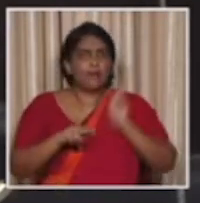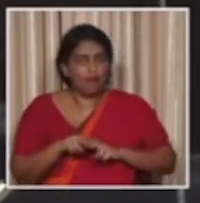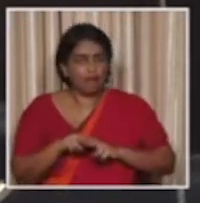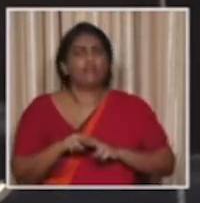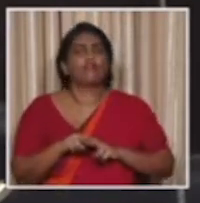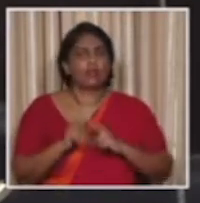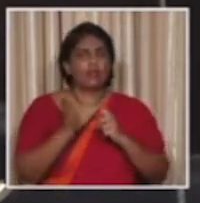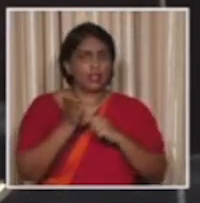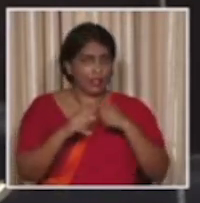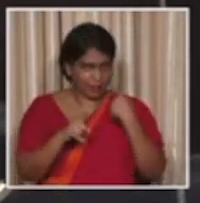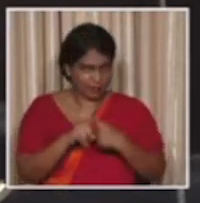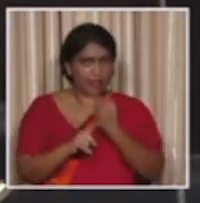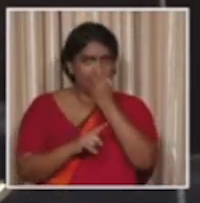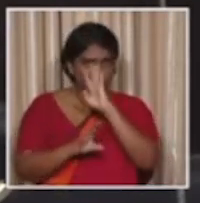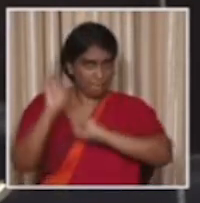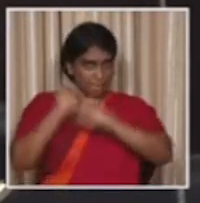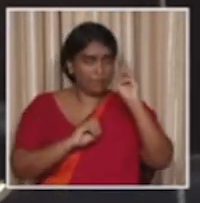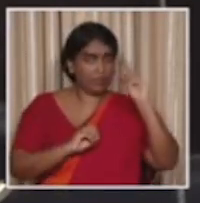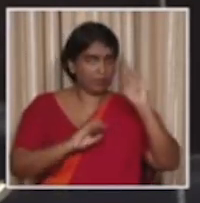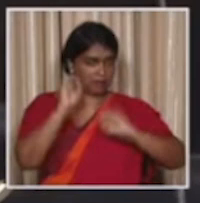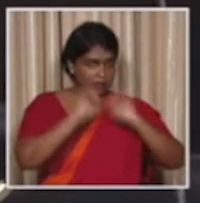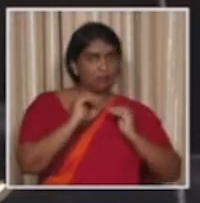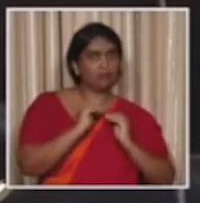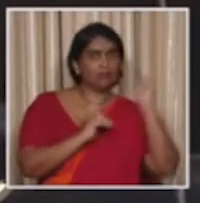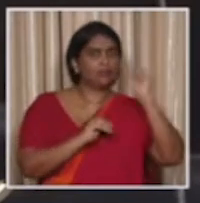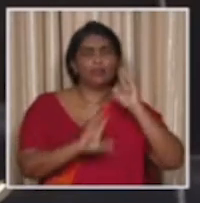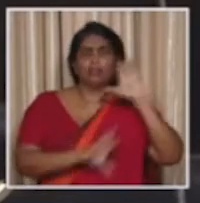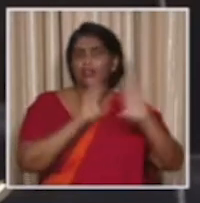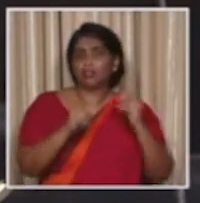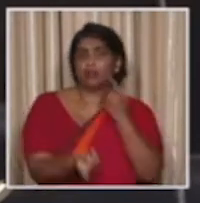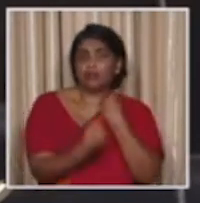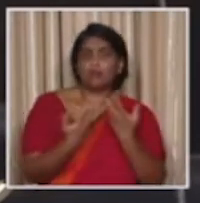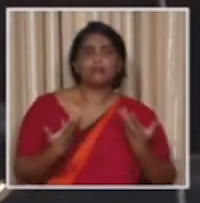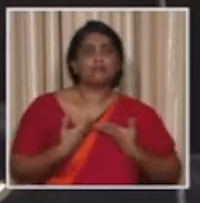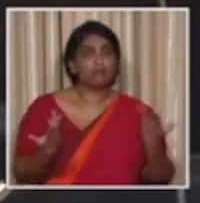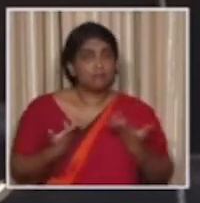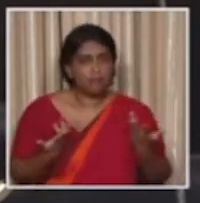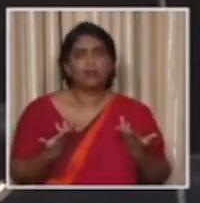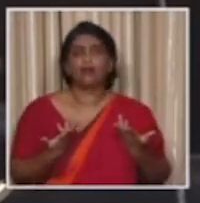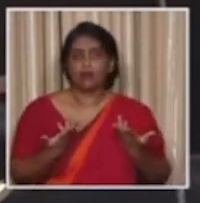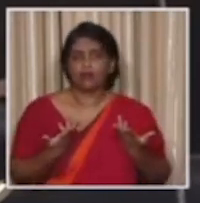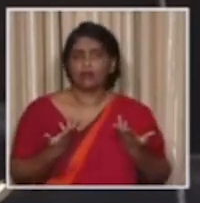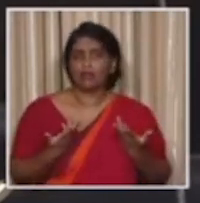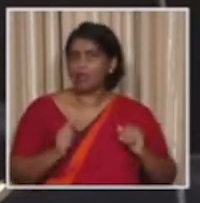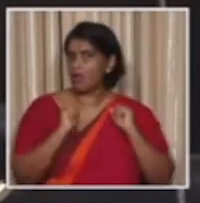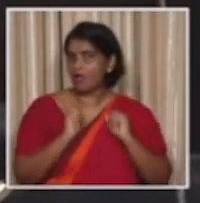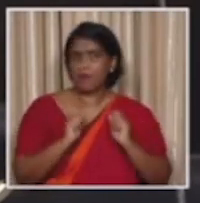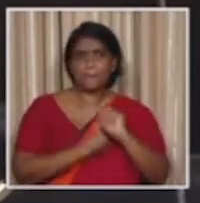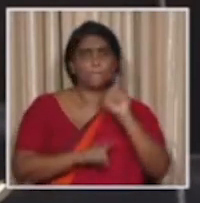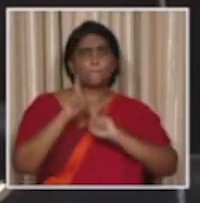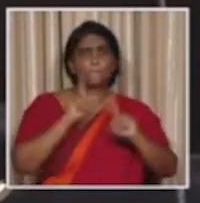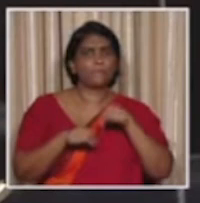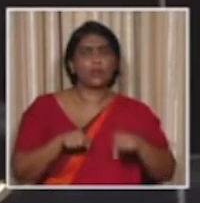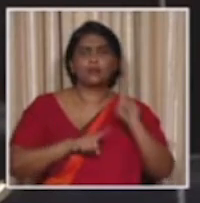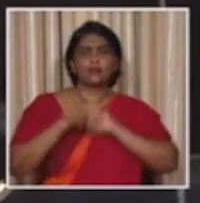මේ බද්ද 114 ඉඳලා 100ට වැඩි පිරීම පිළිබඳව කිසිම විශ්ලේෂණයක් කරන්න හැකියාවක් නැතුව කොහොමද අපි පාර්ලිමේන්තුවේ